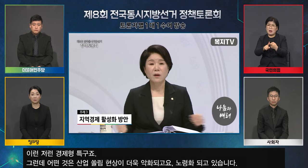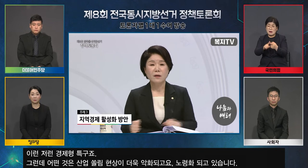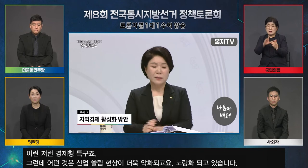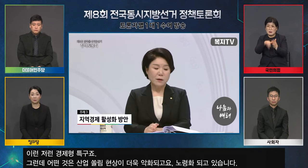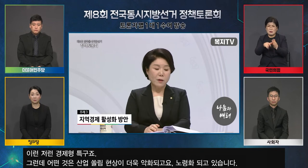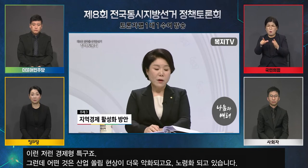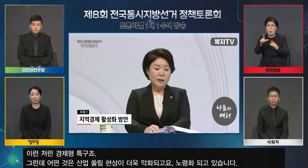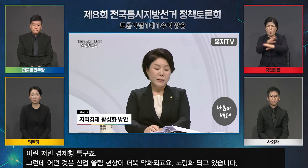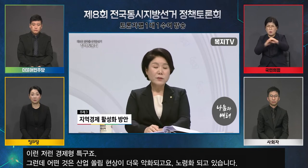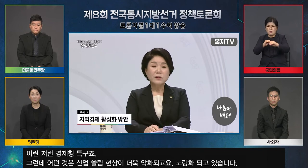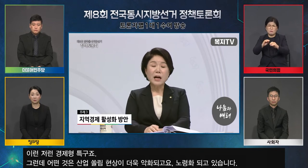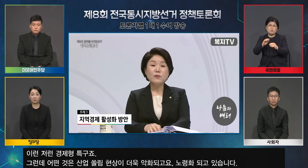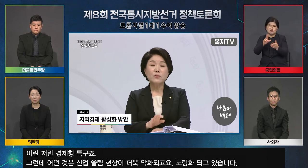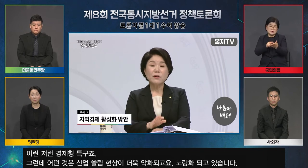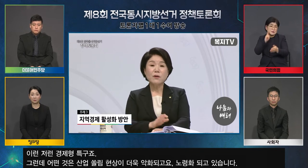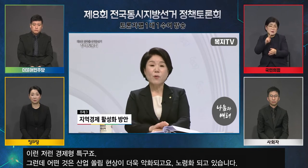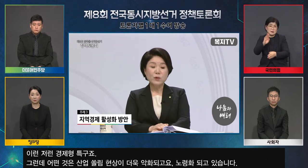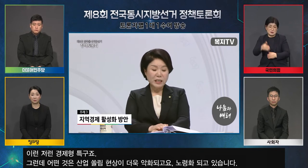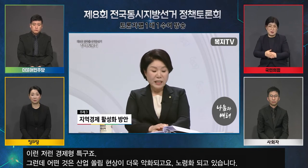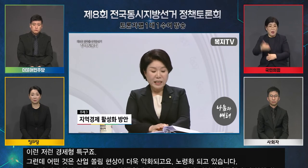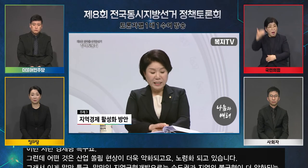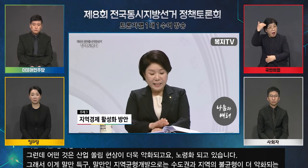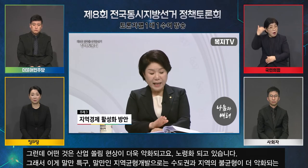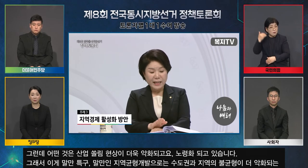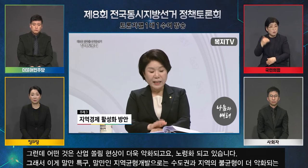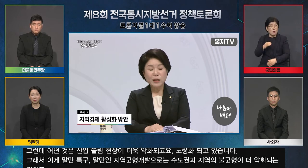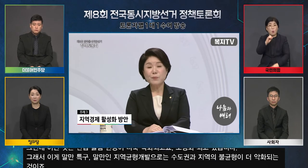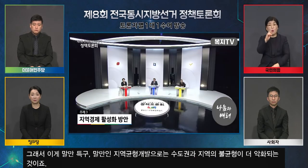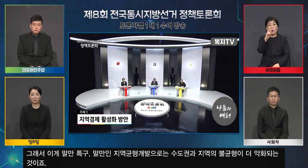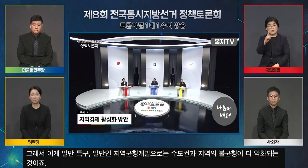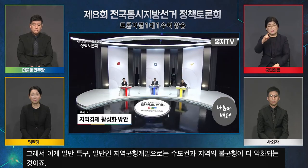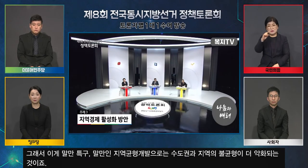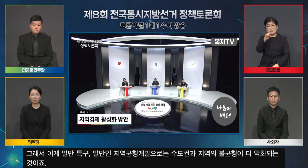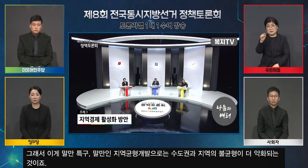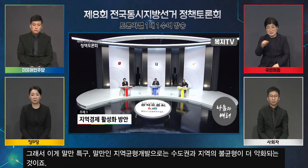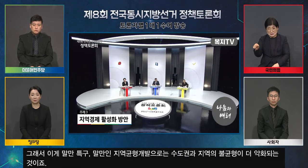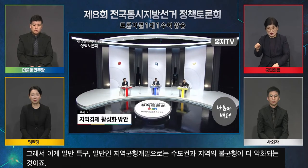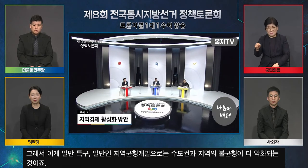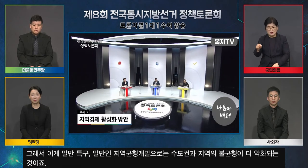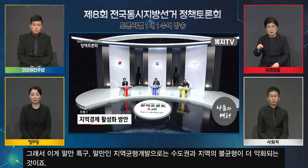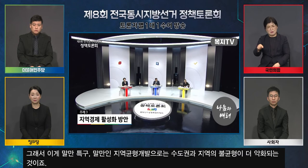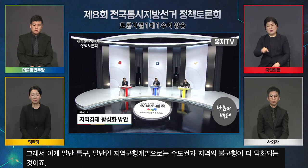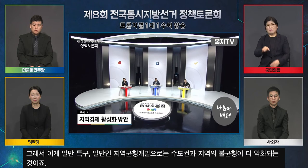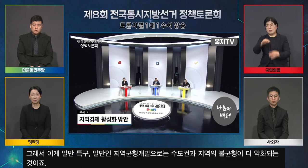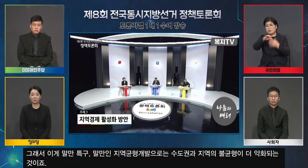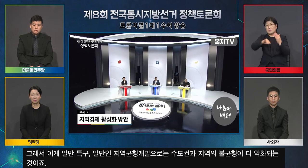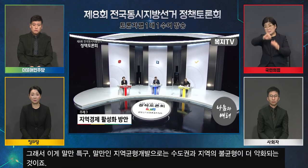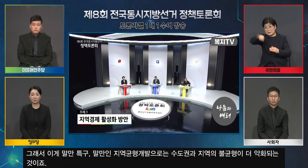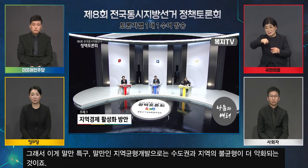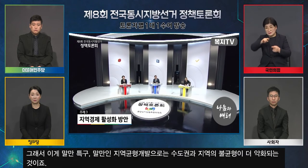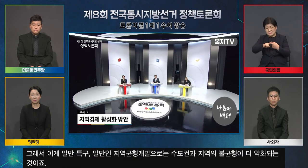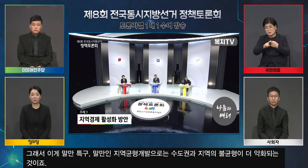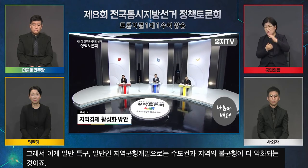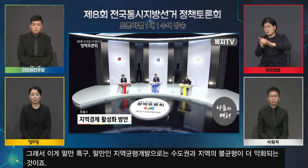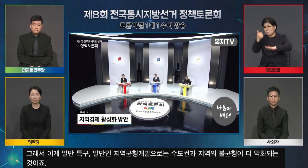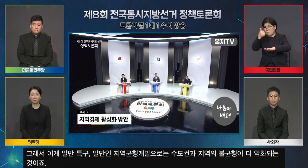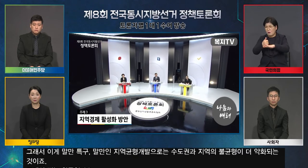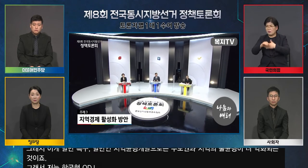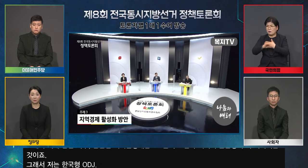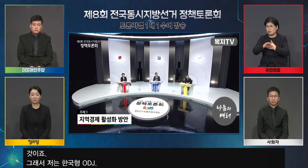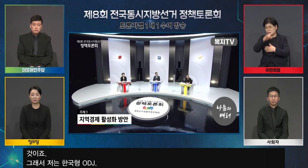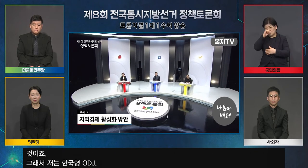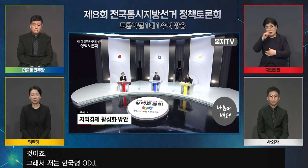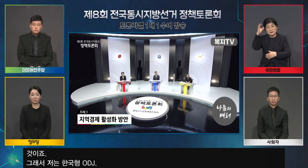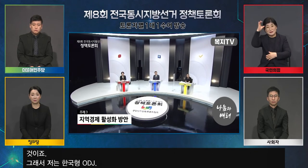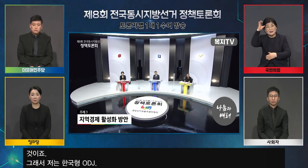거죠. 그래서 저는 한국형 ODJ, 이 프로젝트가 성공하면 정말 좋겠다.